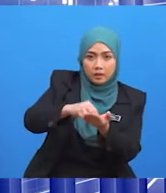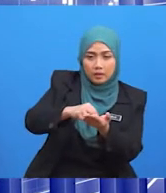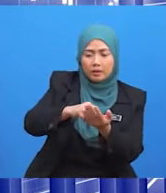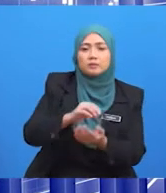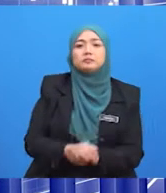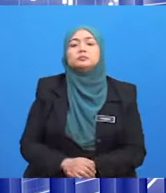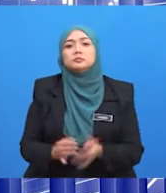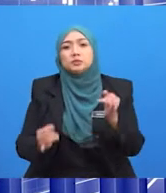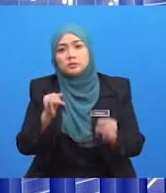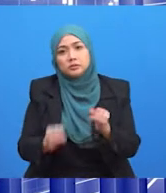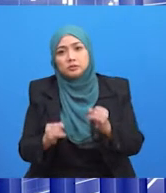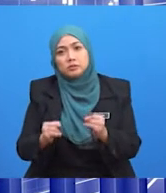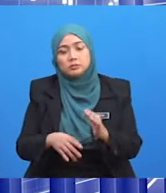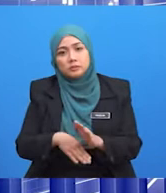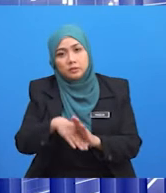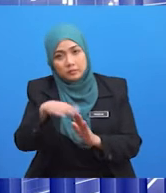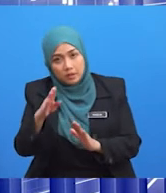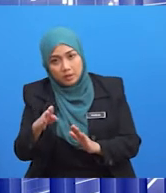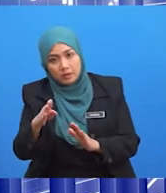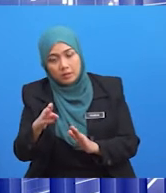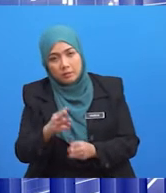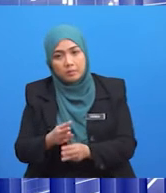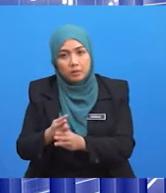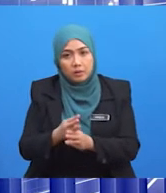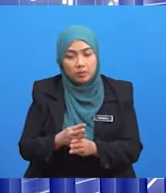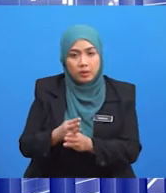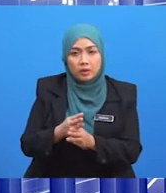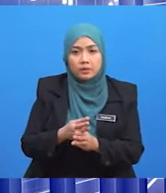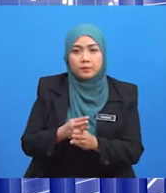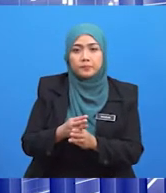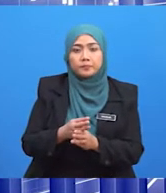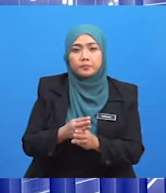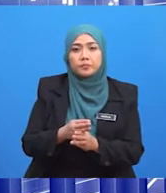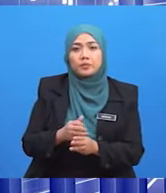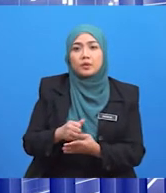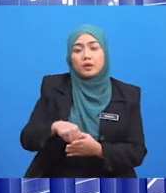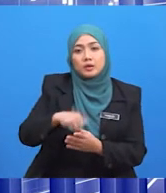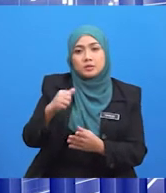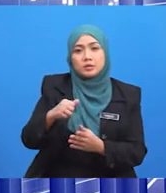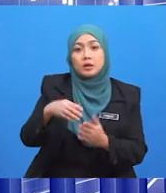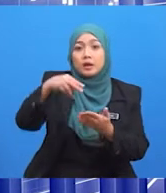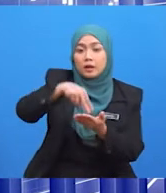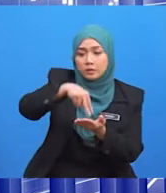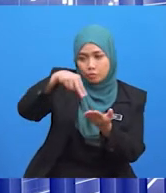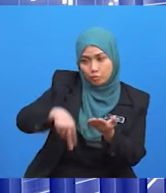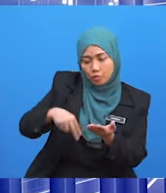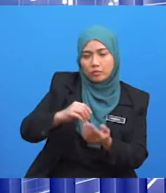Manakala jika penawaran melebihi permintaan, kadar pertukaran asing akan turun.